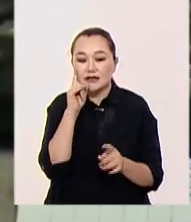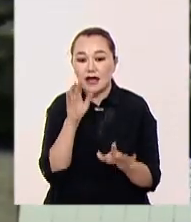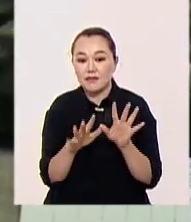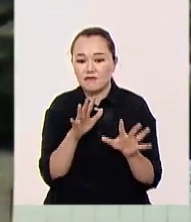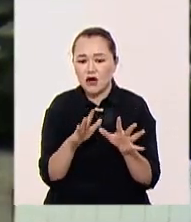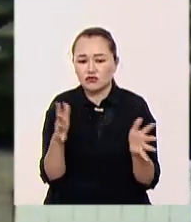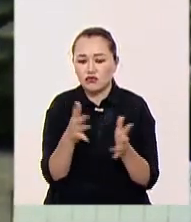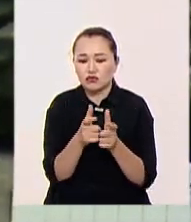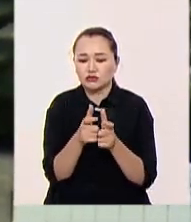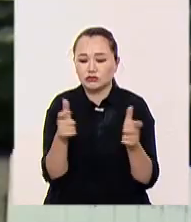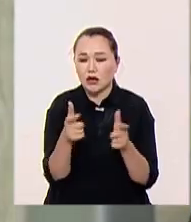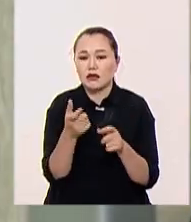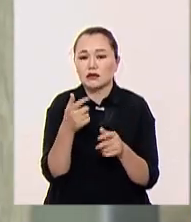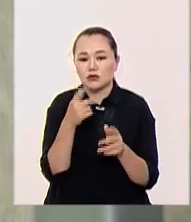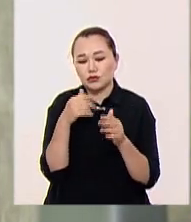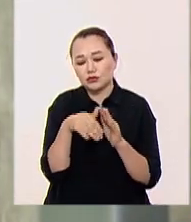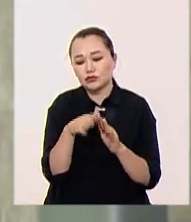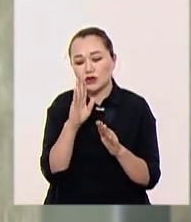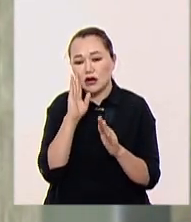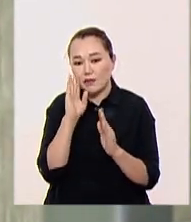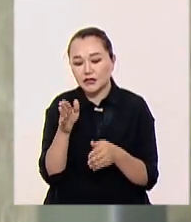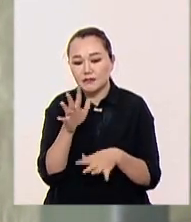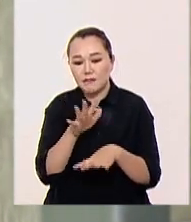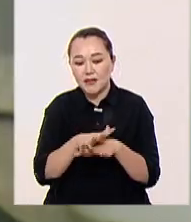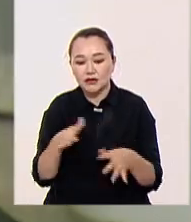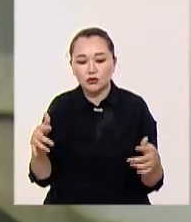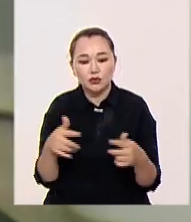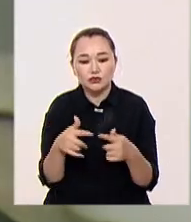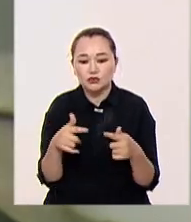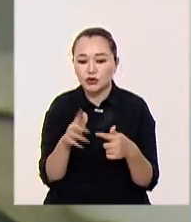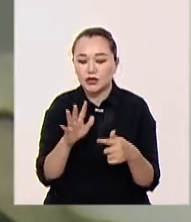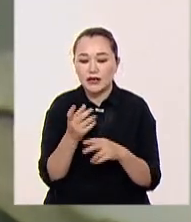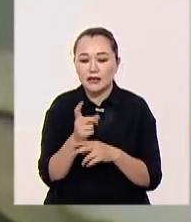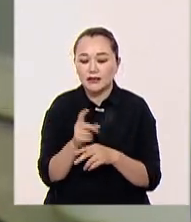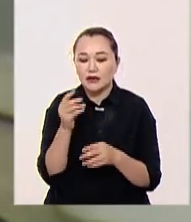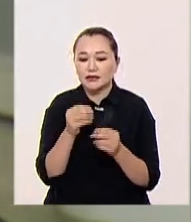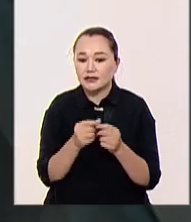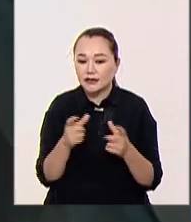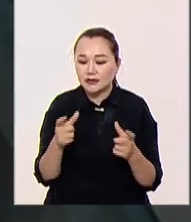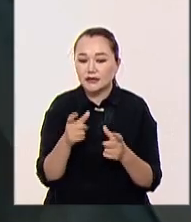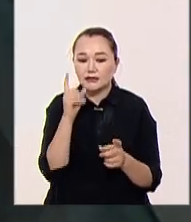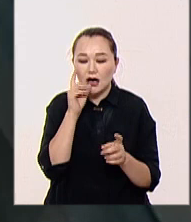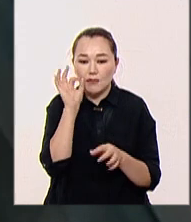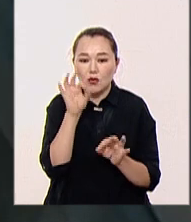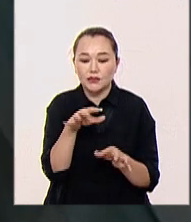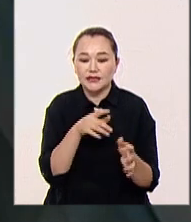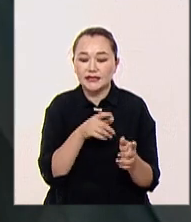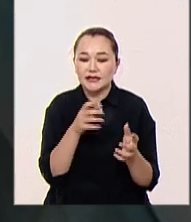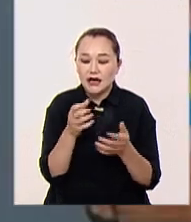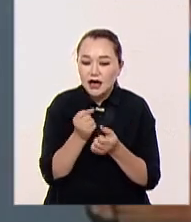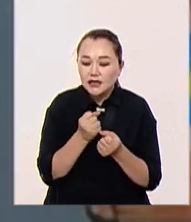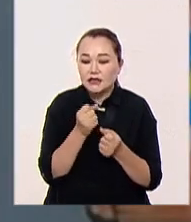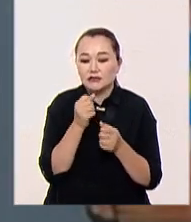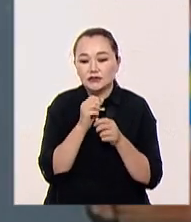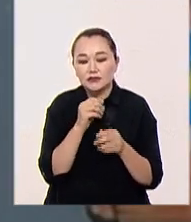сомневаетесь в какой-либо банкноте, то тогда лучше обратиться в банк для подтверждения ее подлинности. Напомним, изготовление, хранение, перемещение